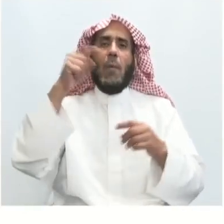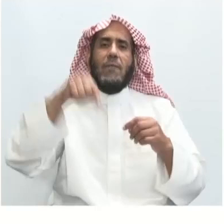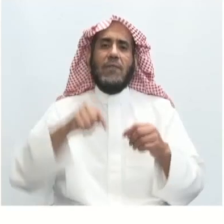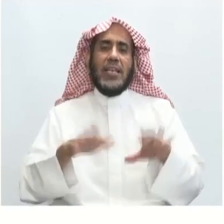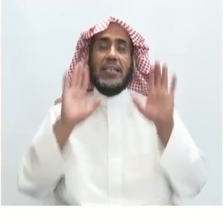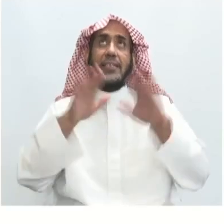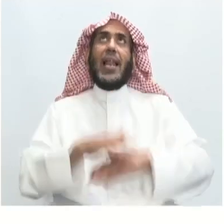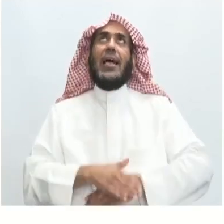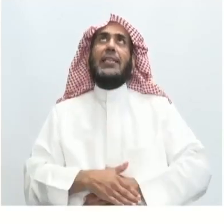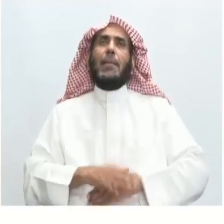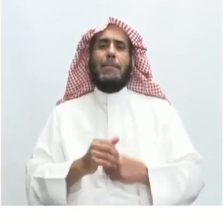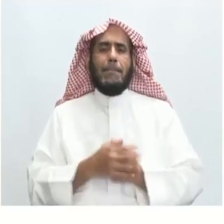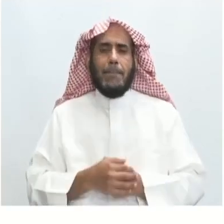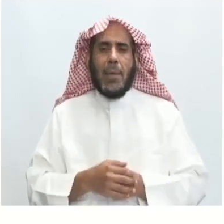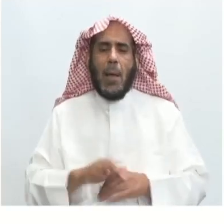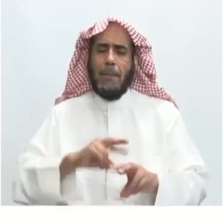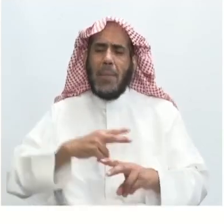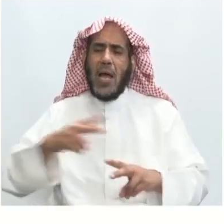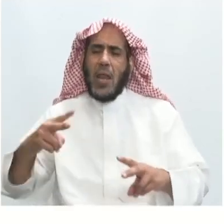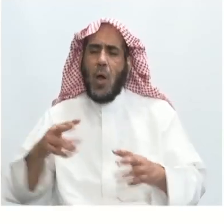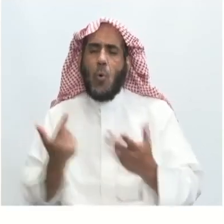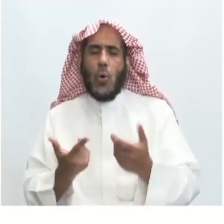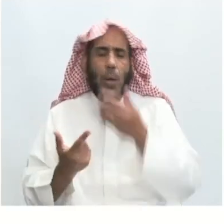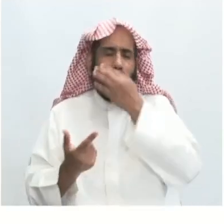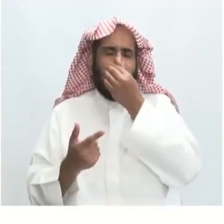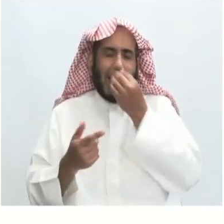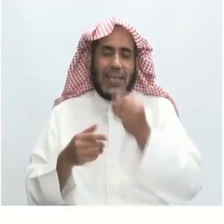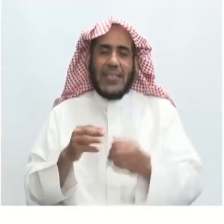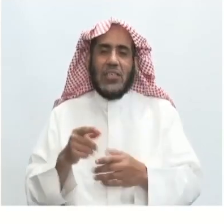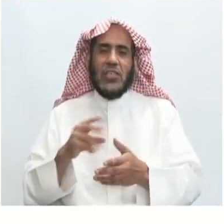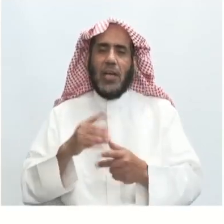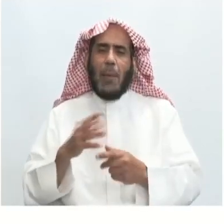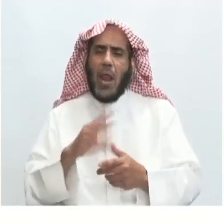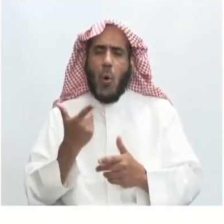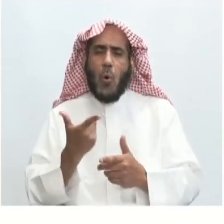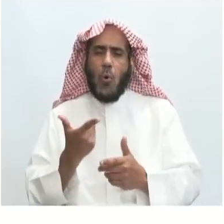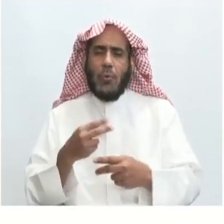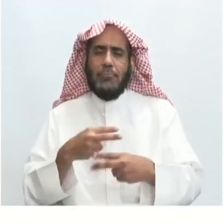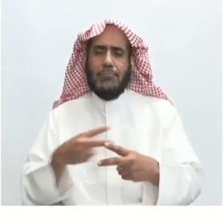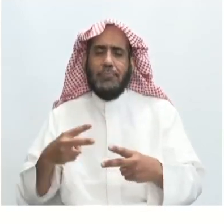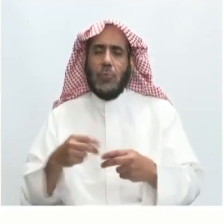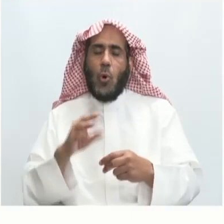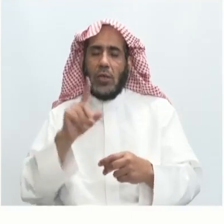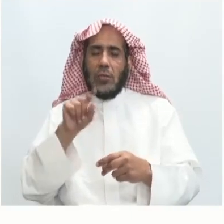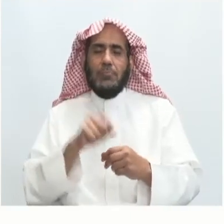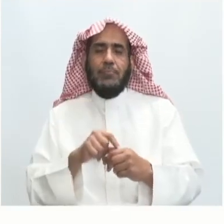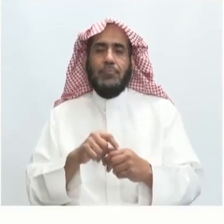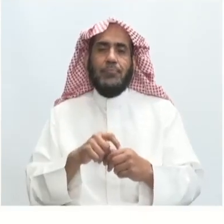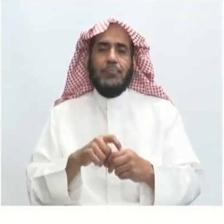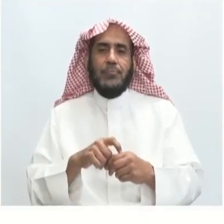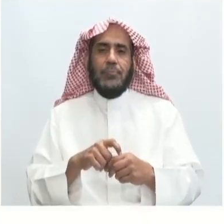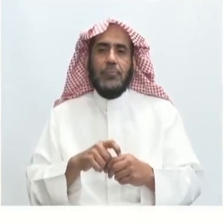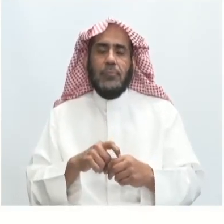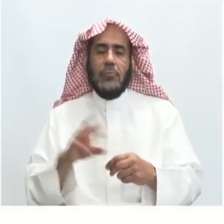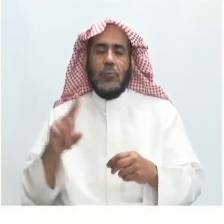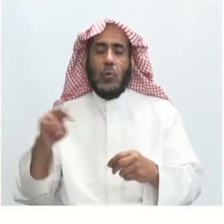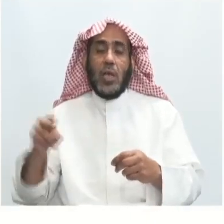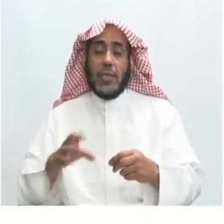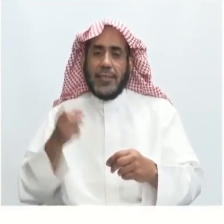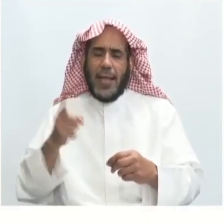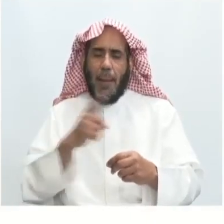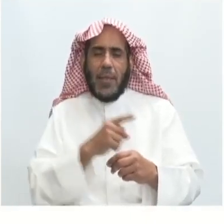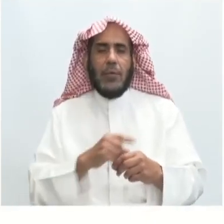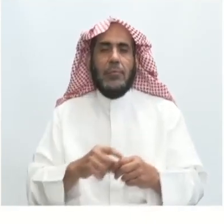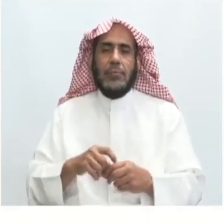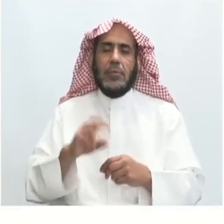صلاتهم ايضا هنا احسنتم هنا نوع انشاء طلبي